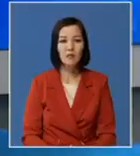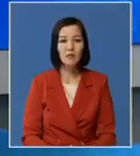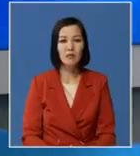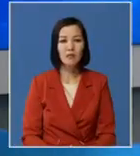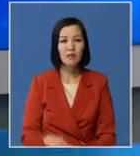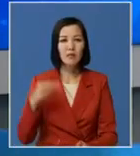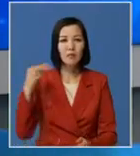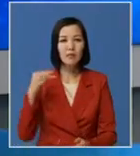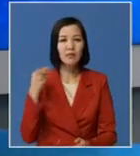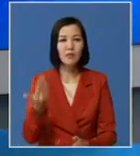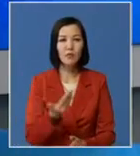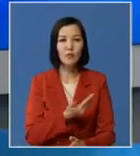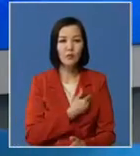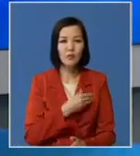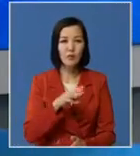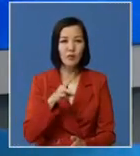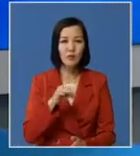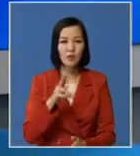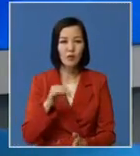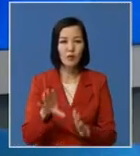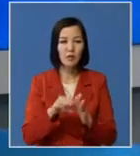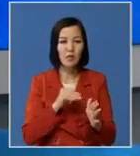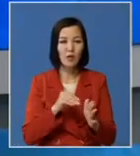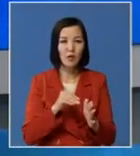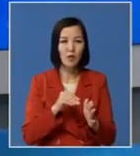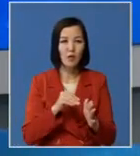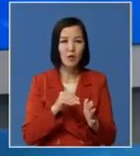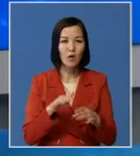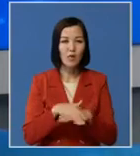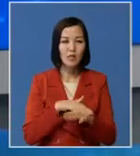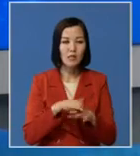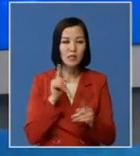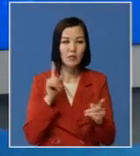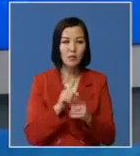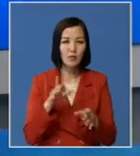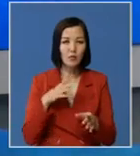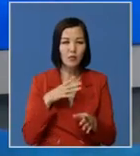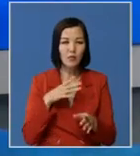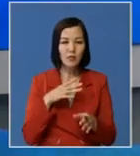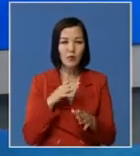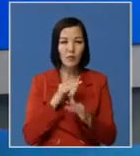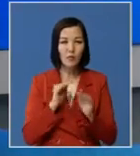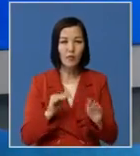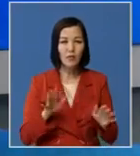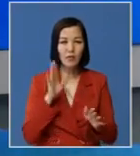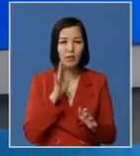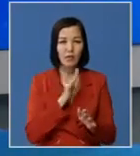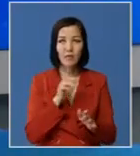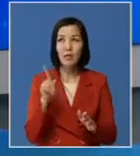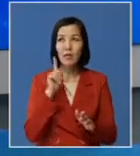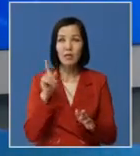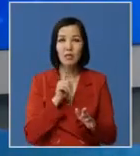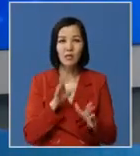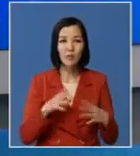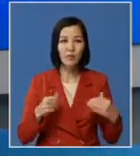Ал президенттікке үміткер Сәдібек Түгел сайлаушылармен кездесуді Маңғыстауда да өткізді. Көп балалы аналар мен жас